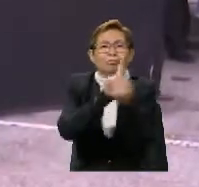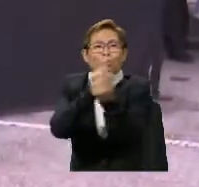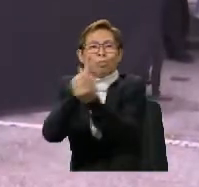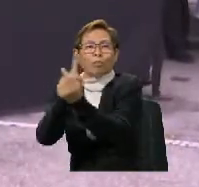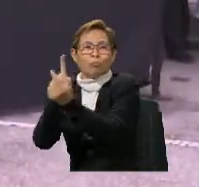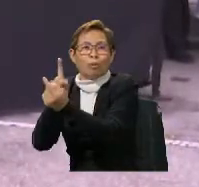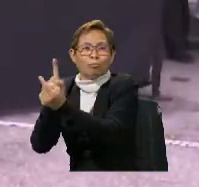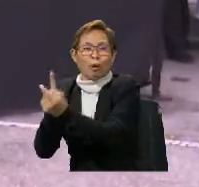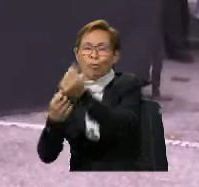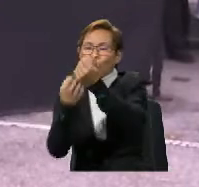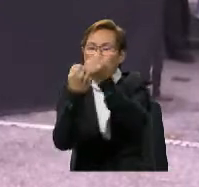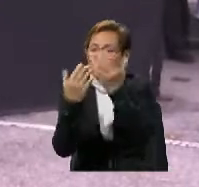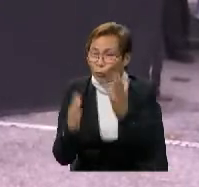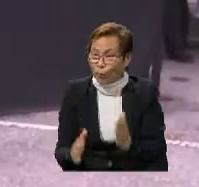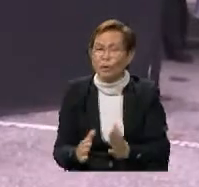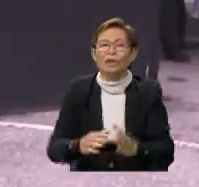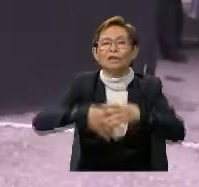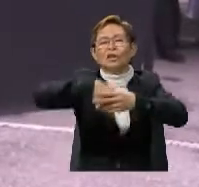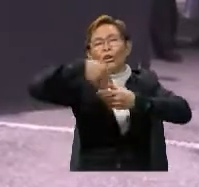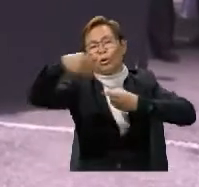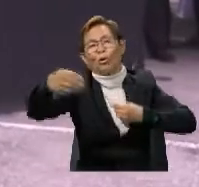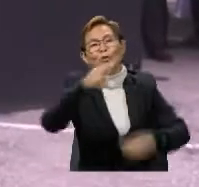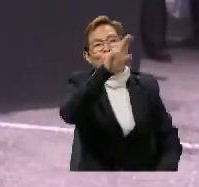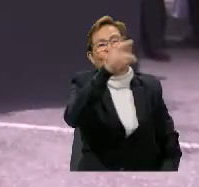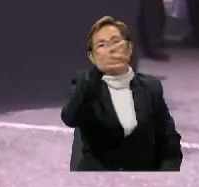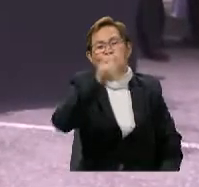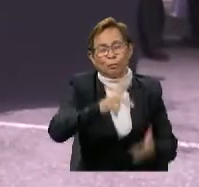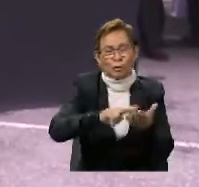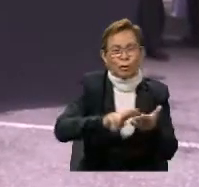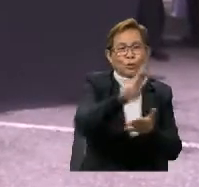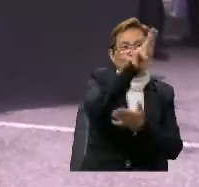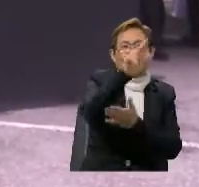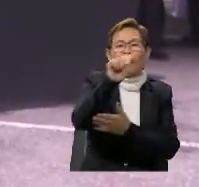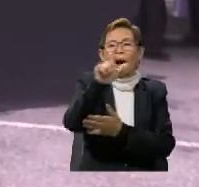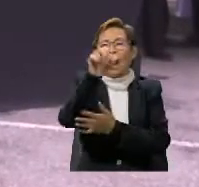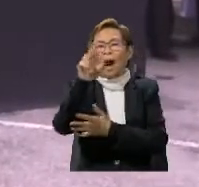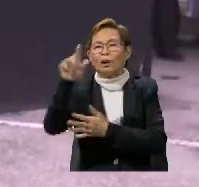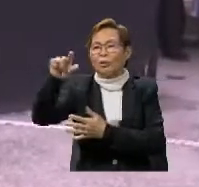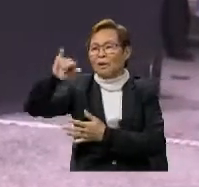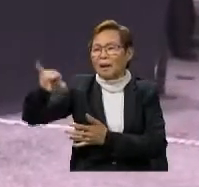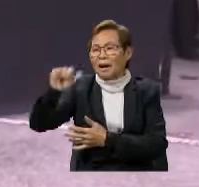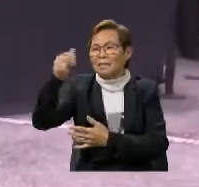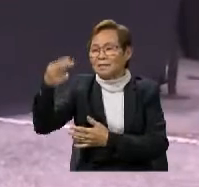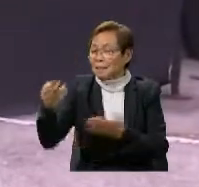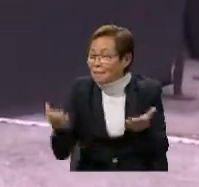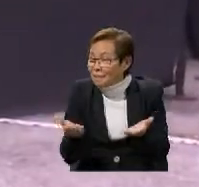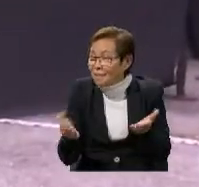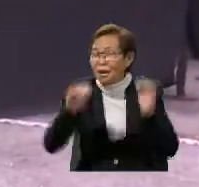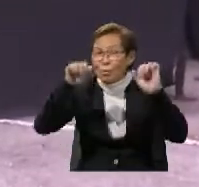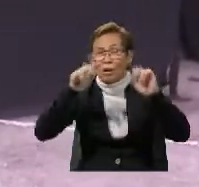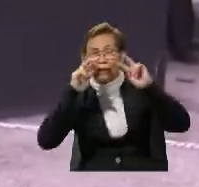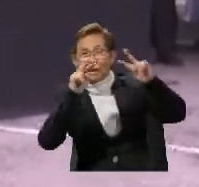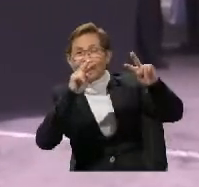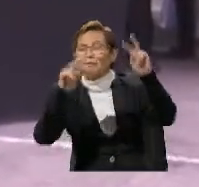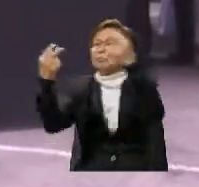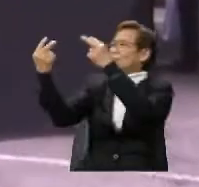dengan penyokong-penyokong mereka di luar UiTM Kampus Alur Gajah ini. Dan kalau boleh dilihat